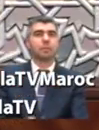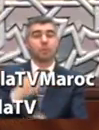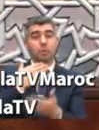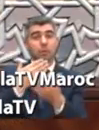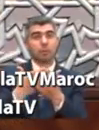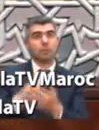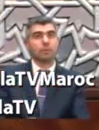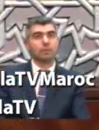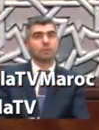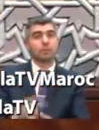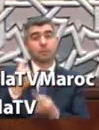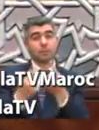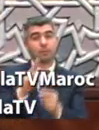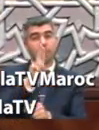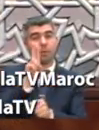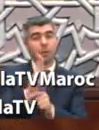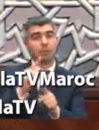هناك تعقيبات إضافية؟